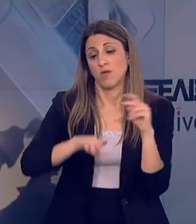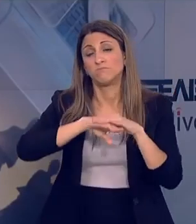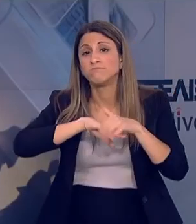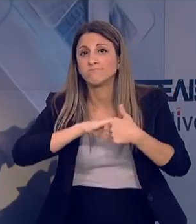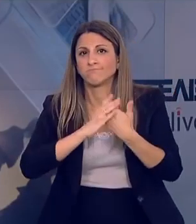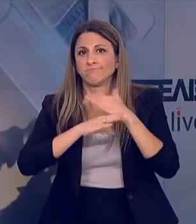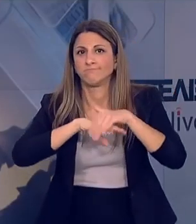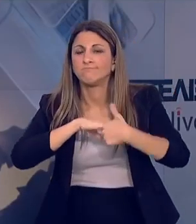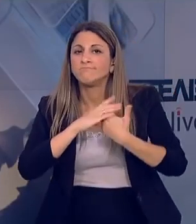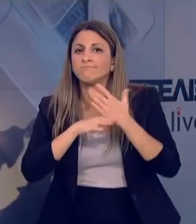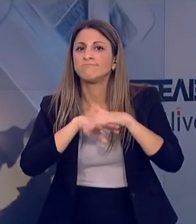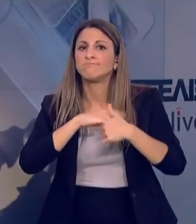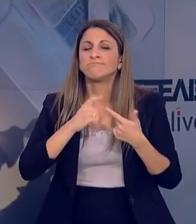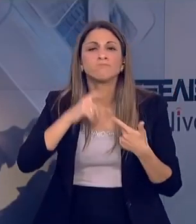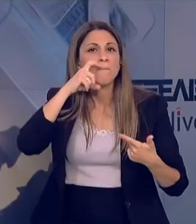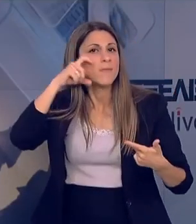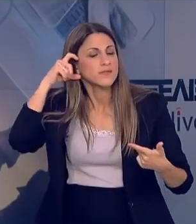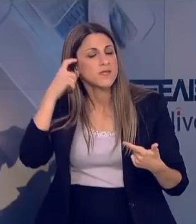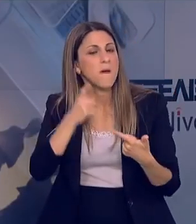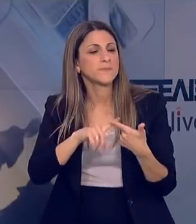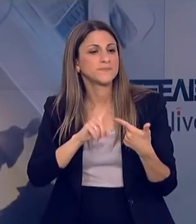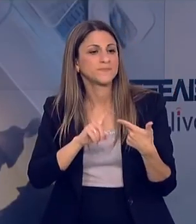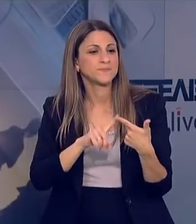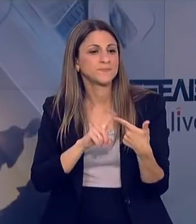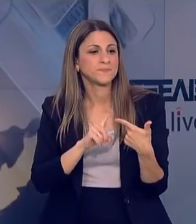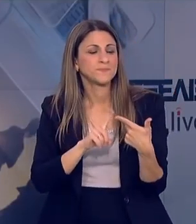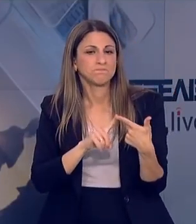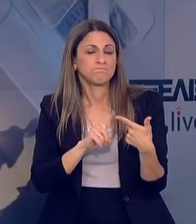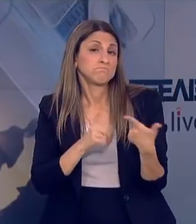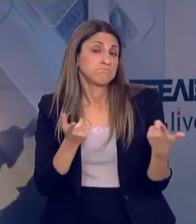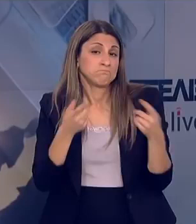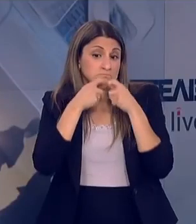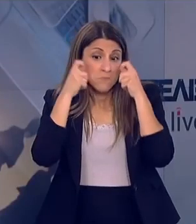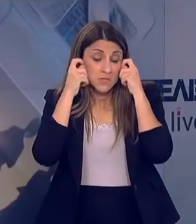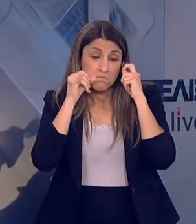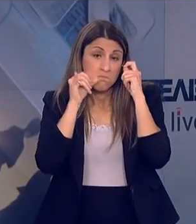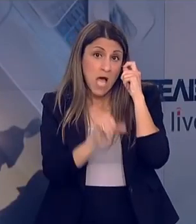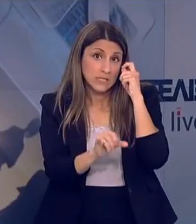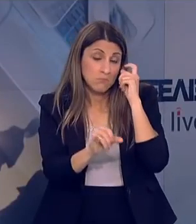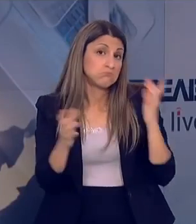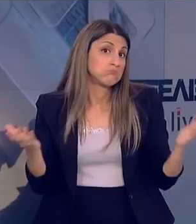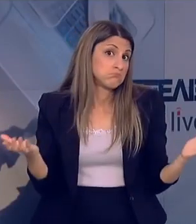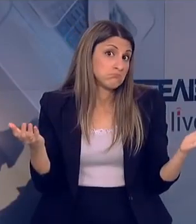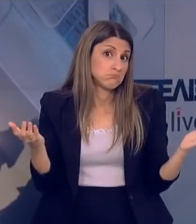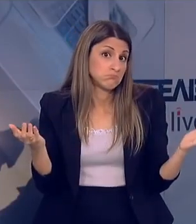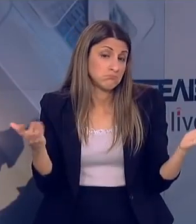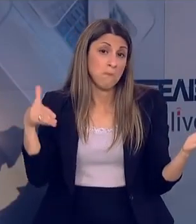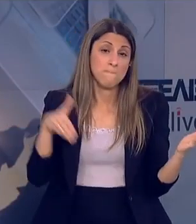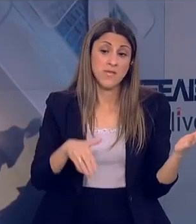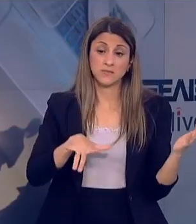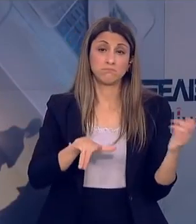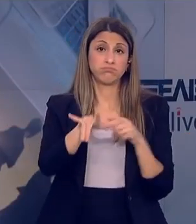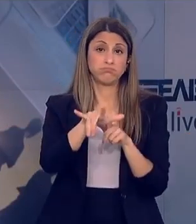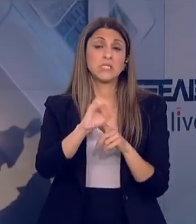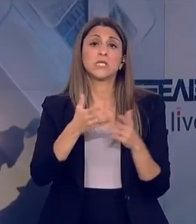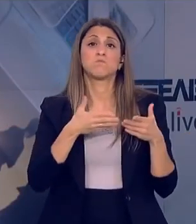θα αφορούν τη χρήση μάσκας. Εάν μπορεί να γίνει μια τέτοια μετακίνηση και επιτραπή, θα γίνεται με τον